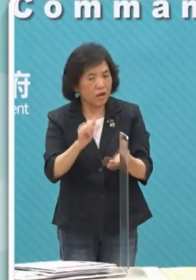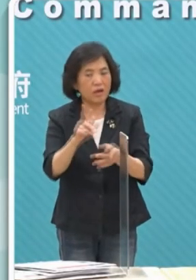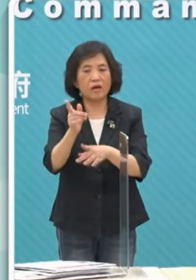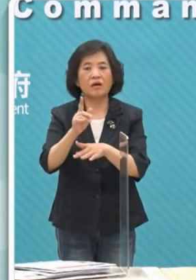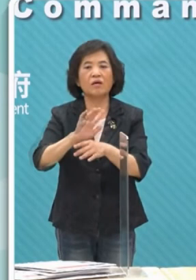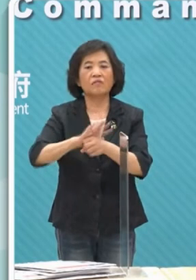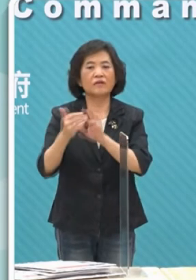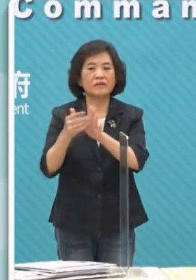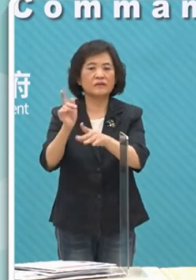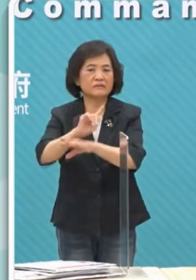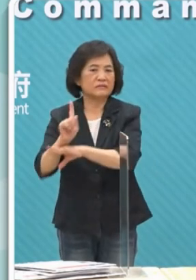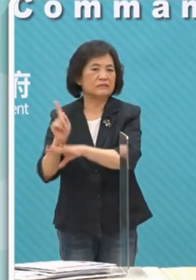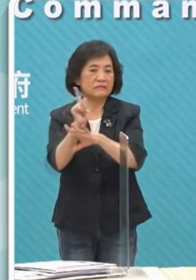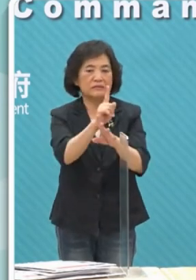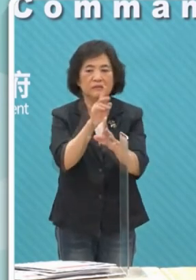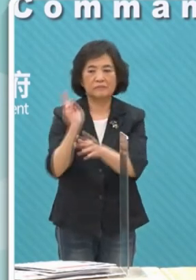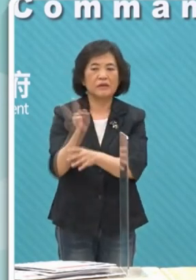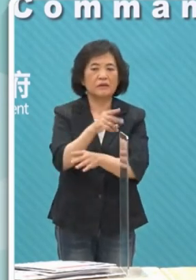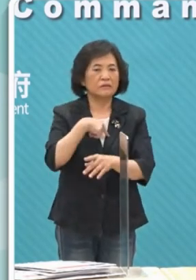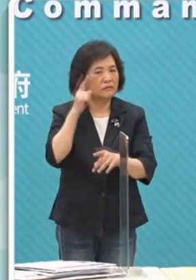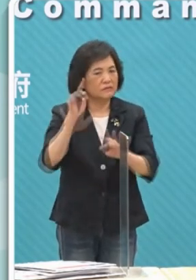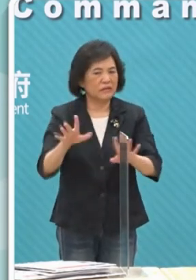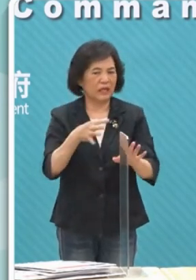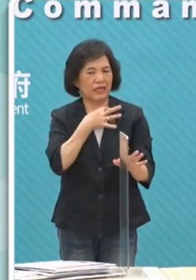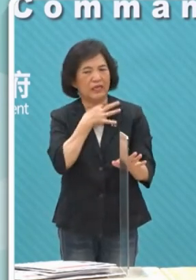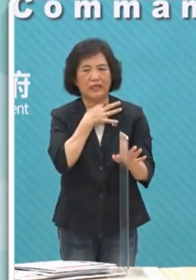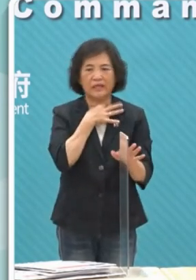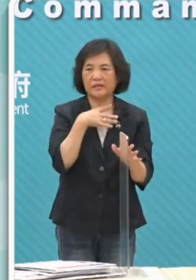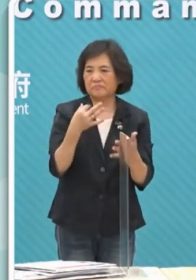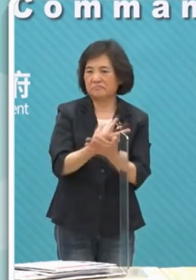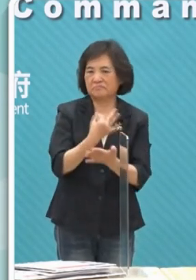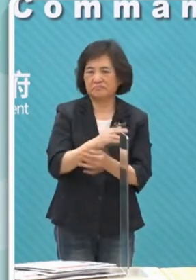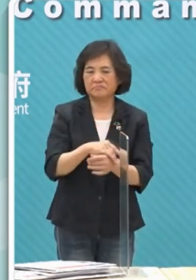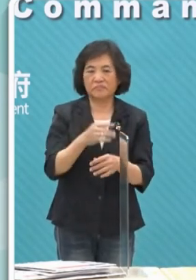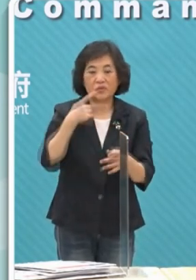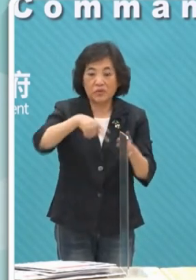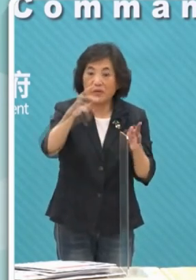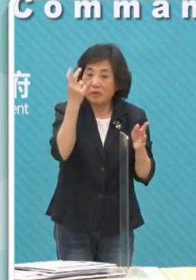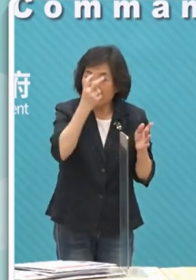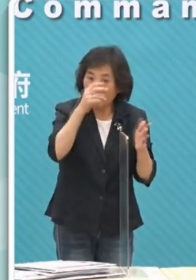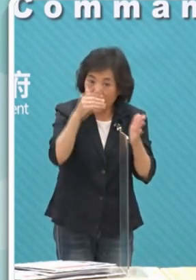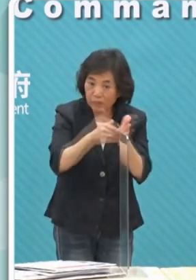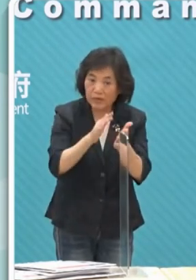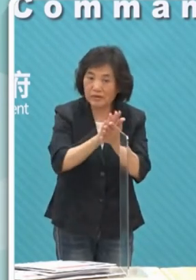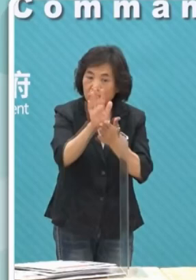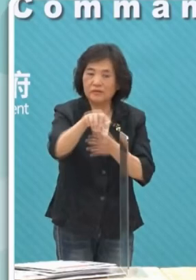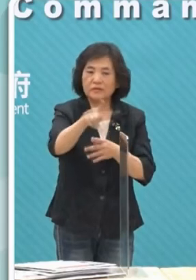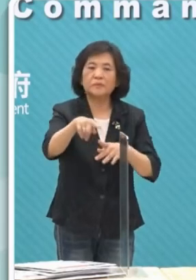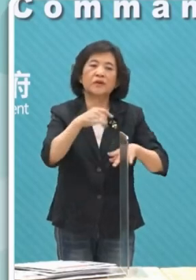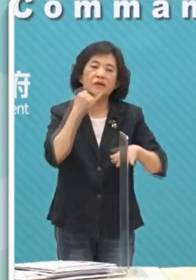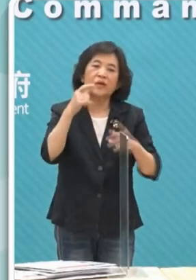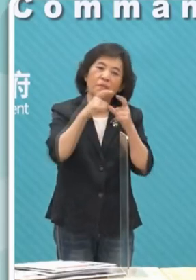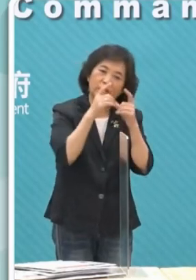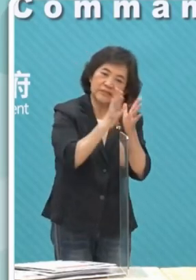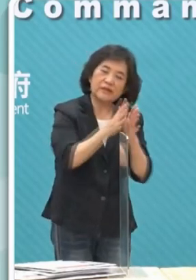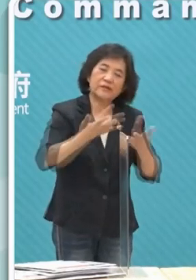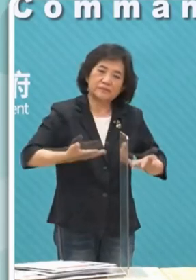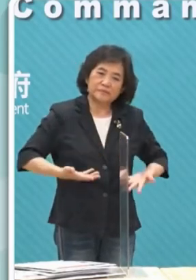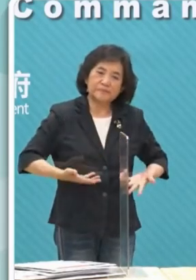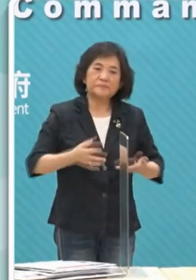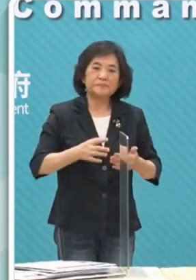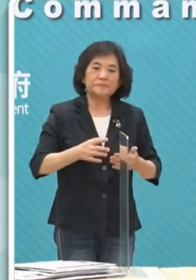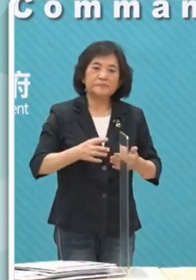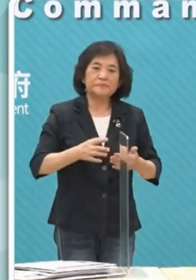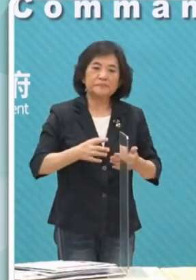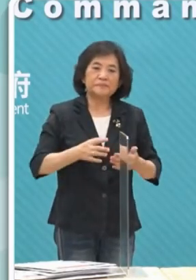车，不过现在量能都非常非常的紧。第二个，去采检完毕之后，其实也是请大家安静的回家，